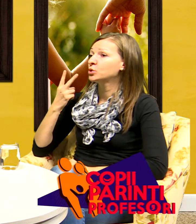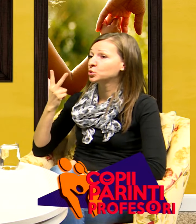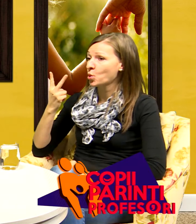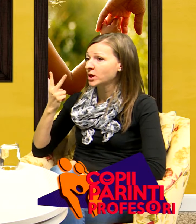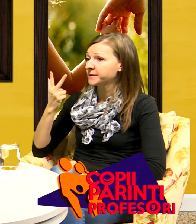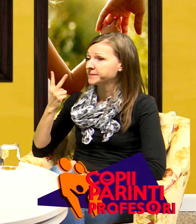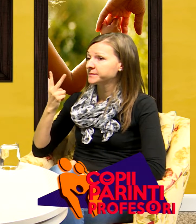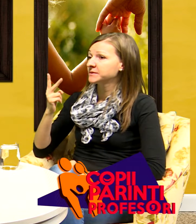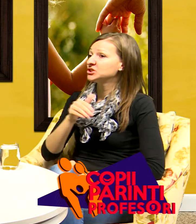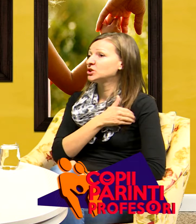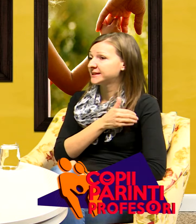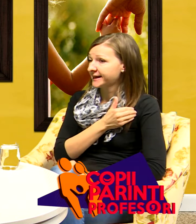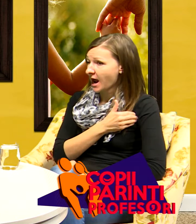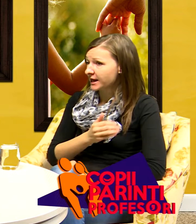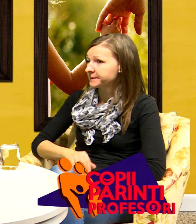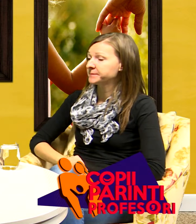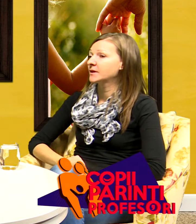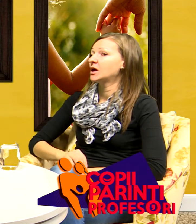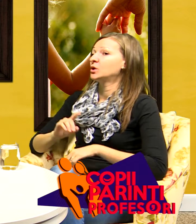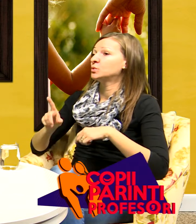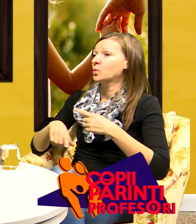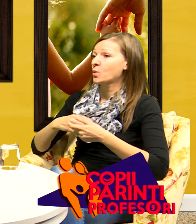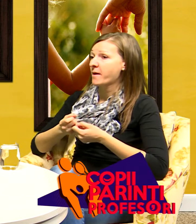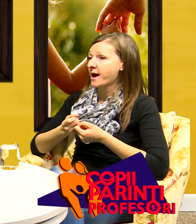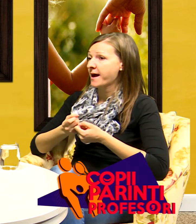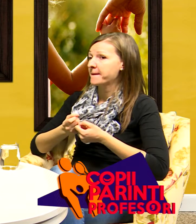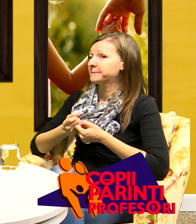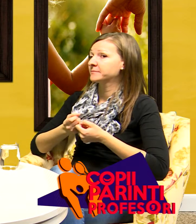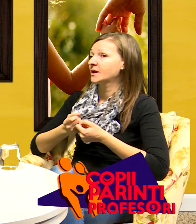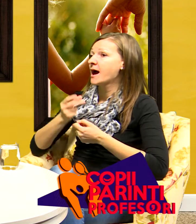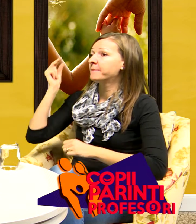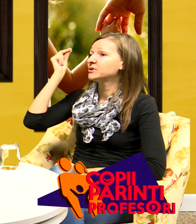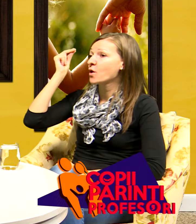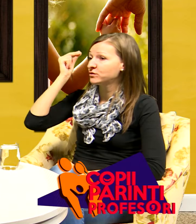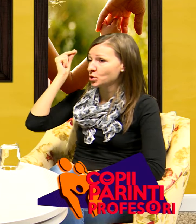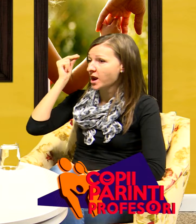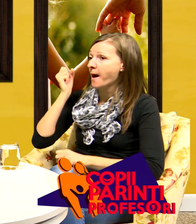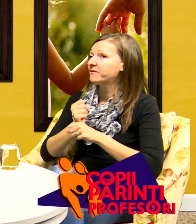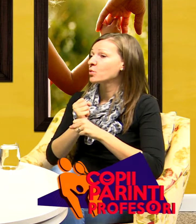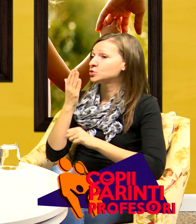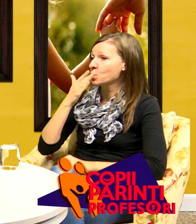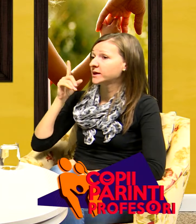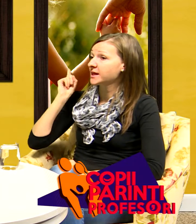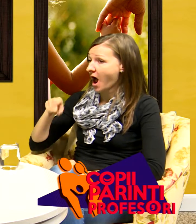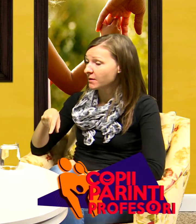Școala a făcut-o la Alba Iulia, la școala numărul 2, școala generală.